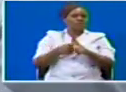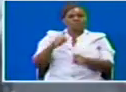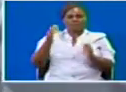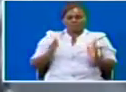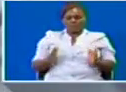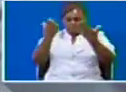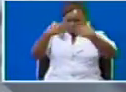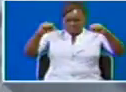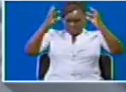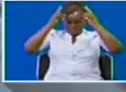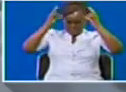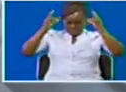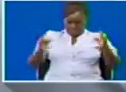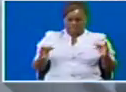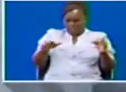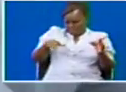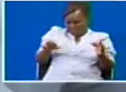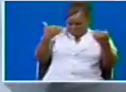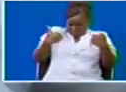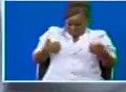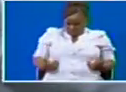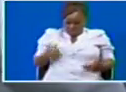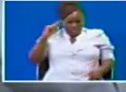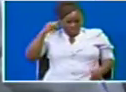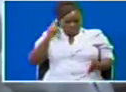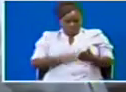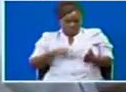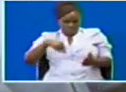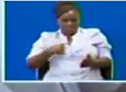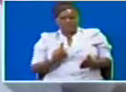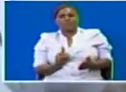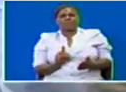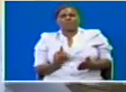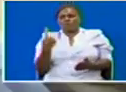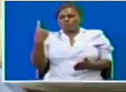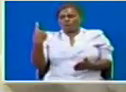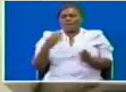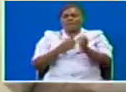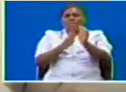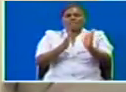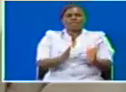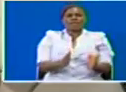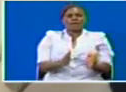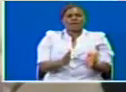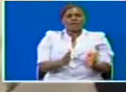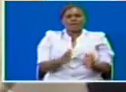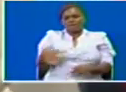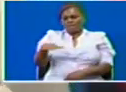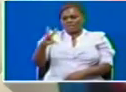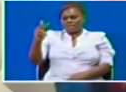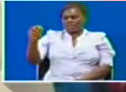Rais amechukua hiyo hatua. Kwako binafsi yako unaichukuliaje? Mimi nikiwa mmoja wa wale viongozi imechukuliwa katika Elgeyo